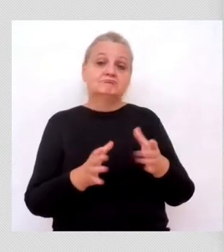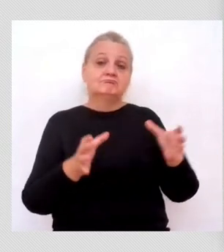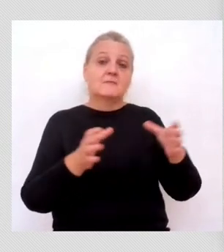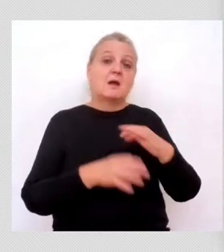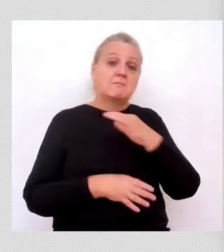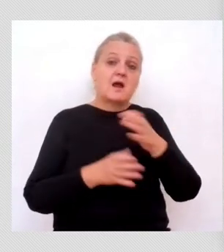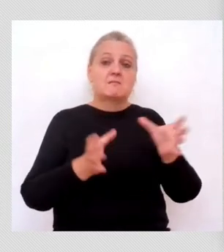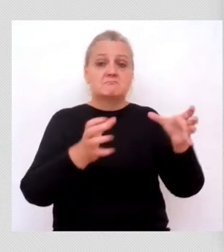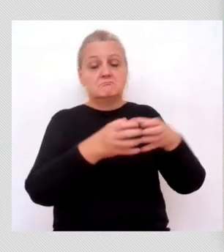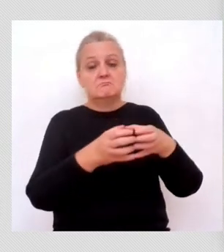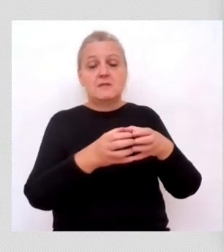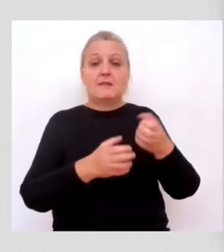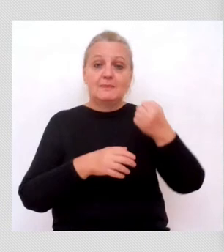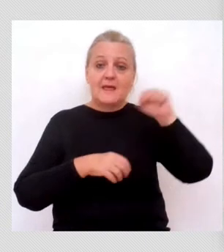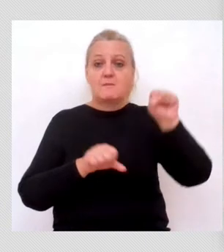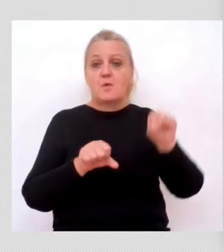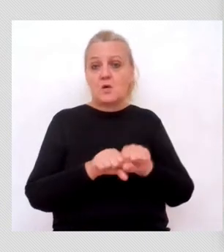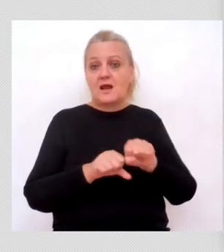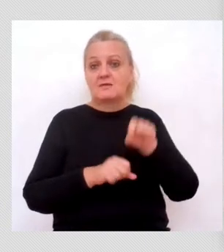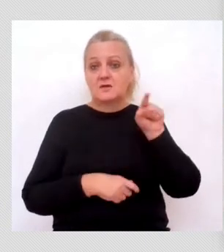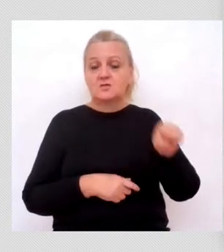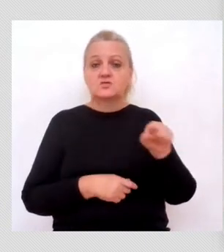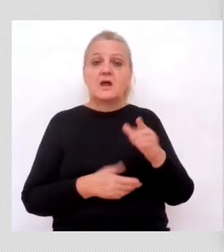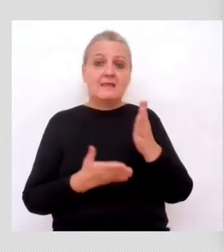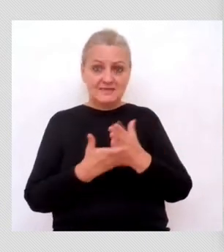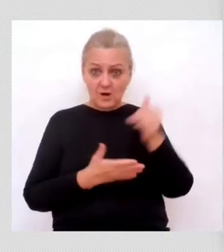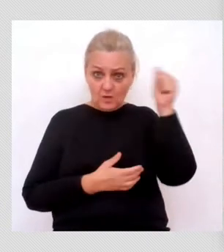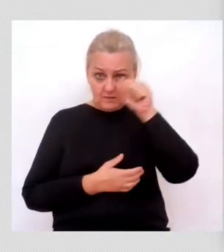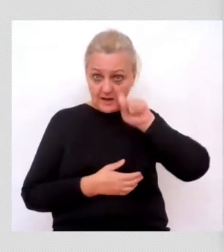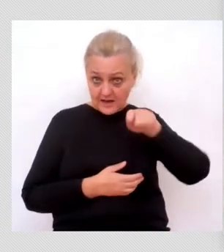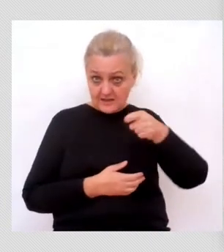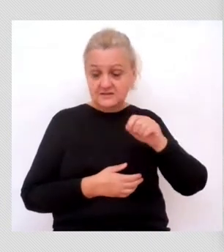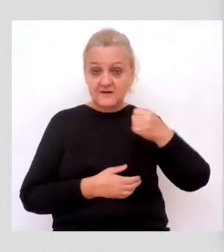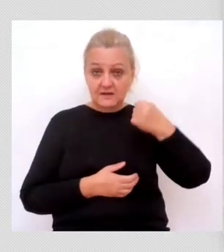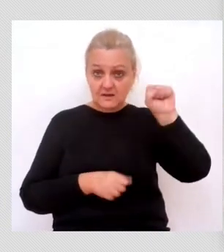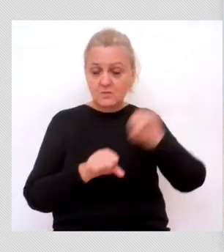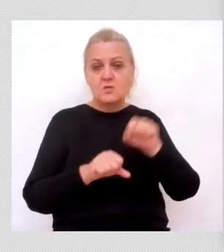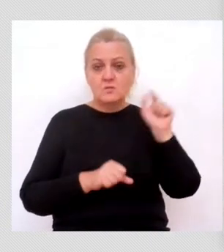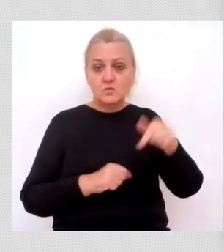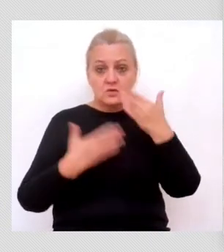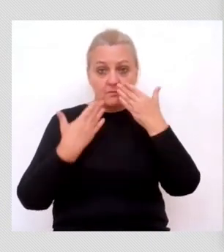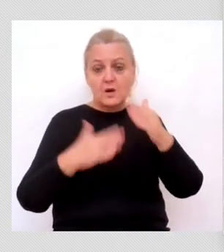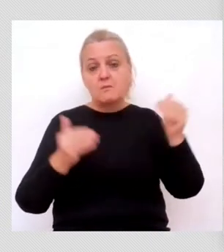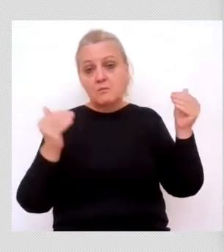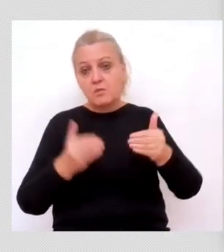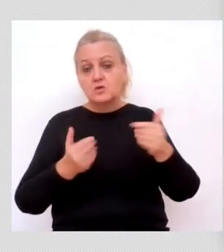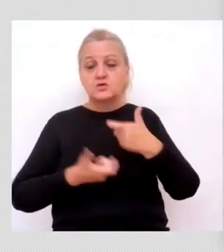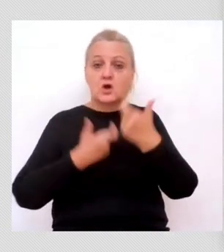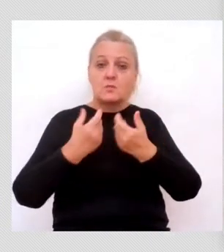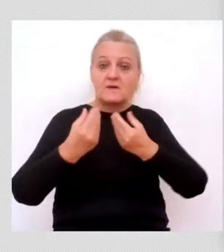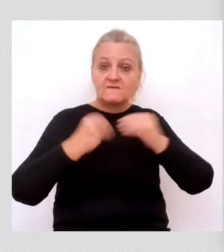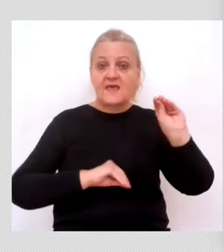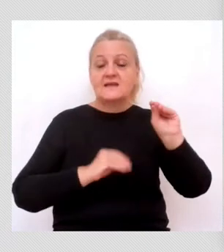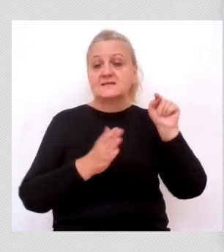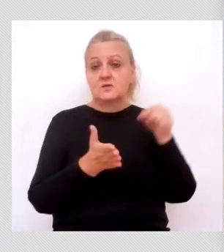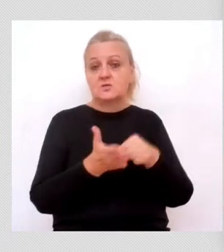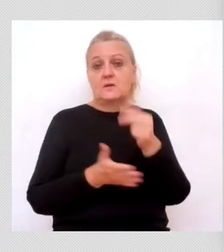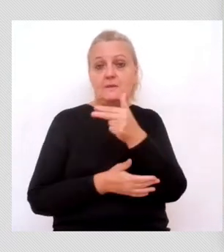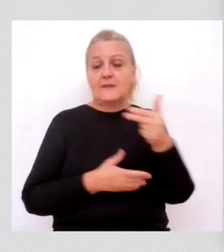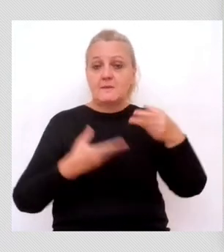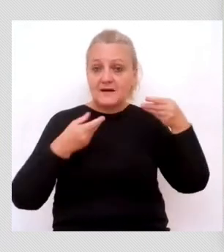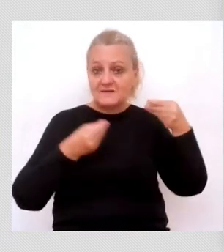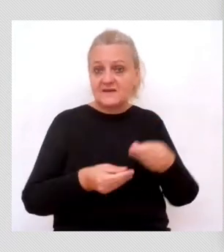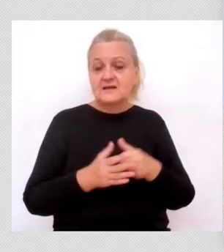demokratyczny chce być jakby demokratyczny tylko z nazwy, to powinien też wykazać, że może robić coś więcej w gestii właśnie